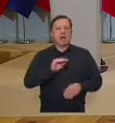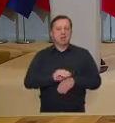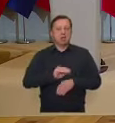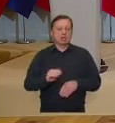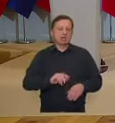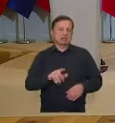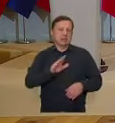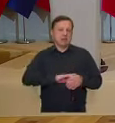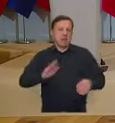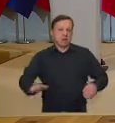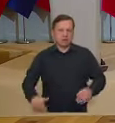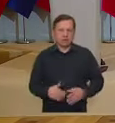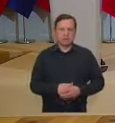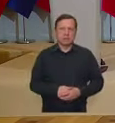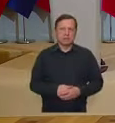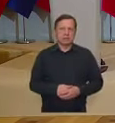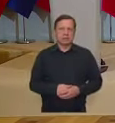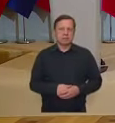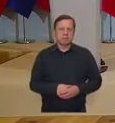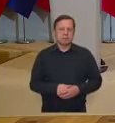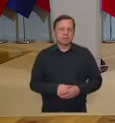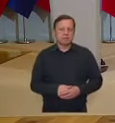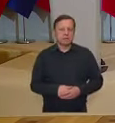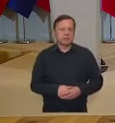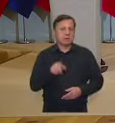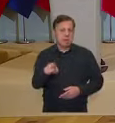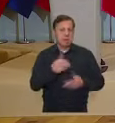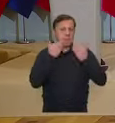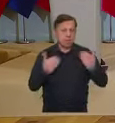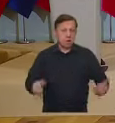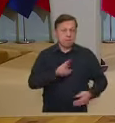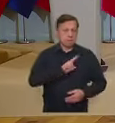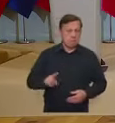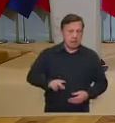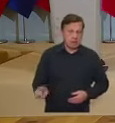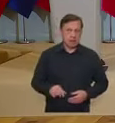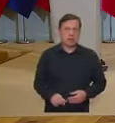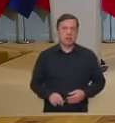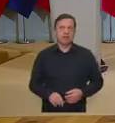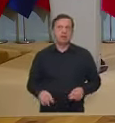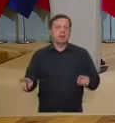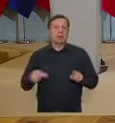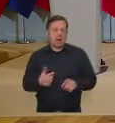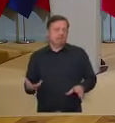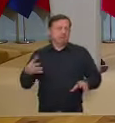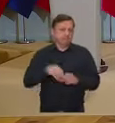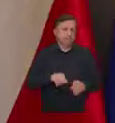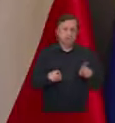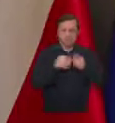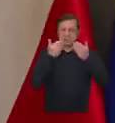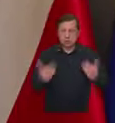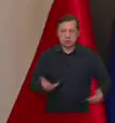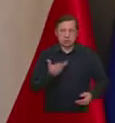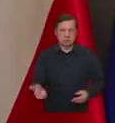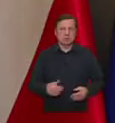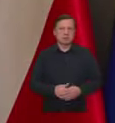Piątkowskiego. Trzeba przyłączyć się do tych podziękowań pana premiera, także w dziedzinie edukacji. Trzeba podziękować